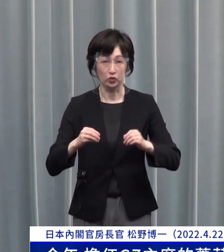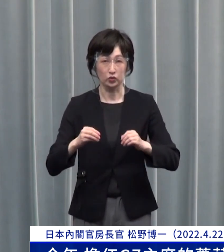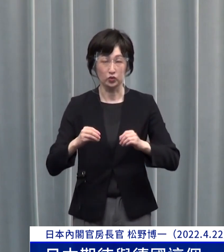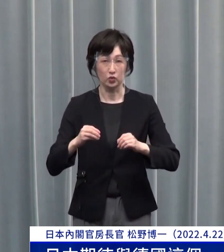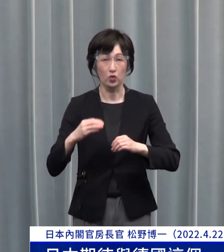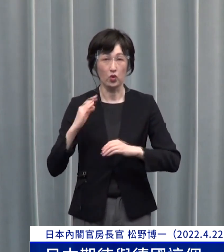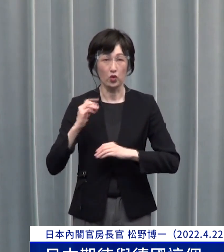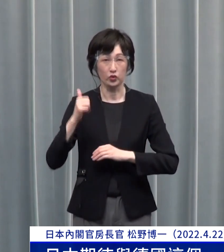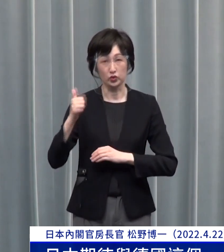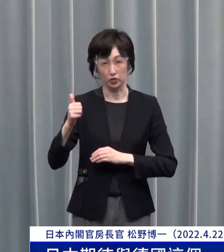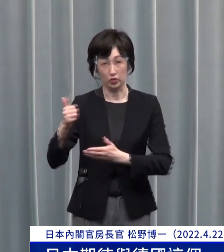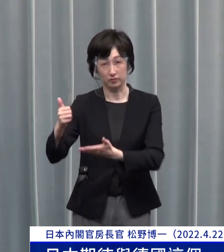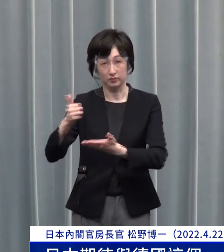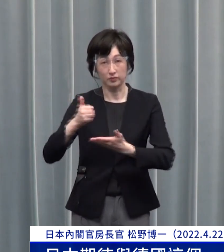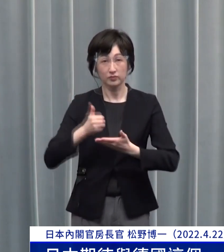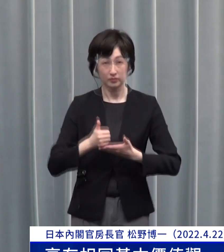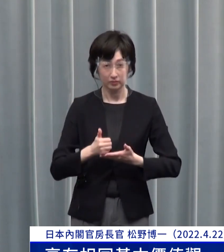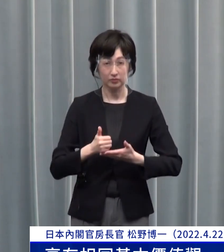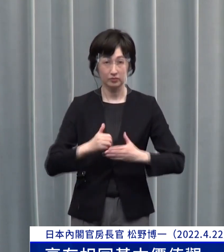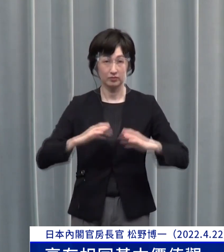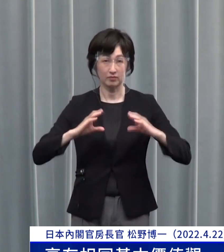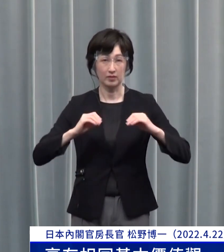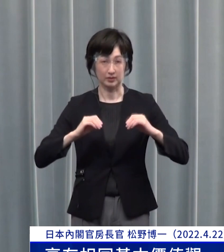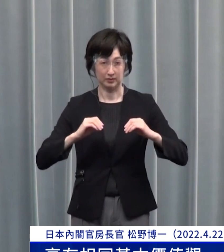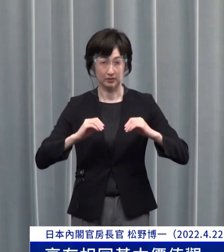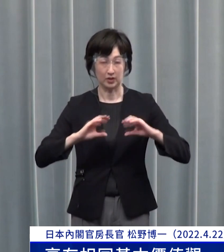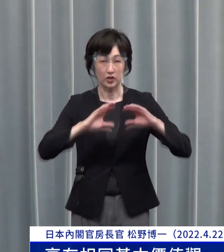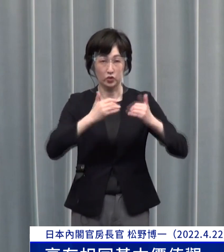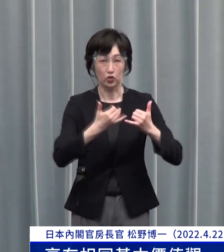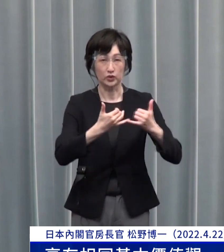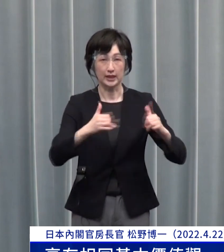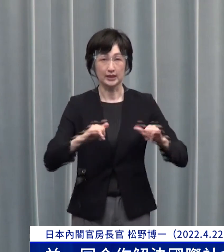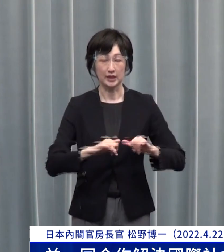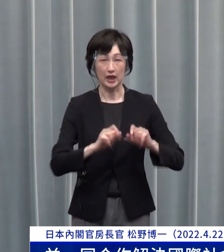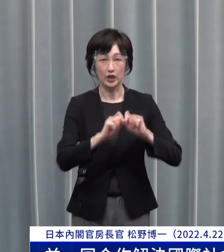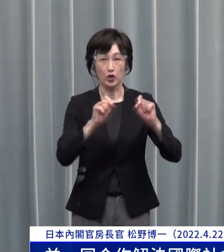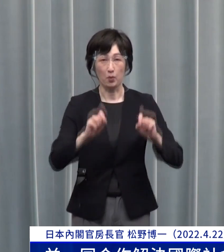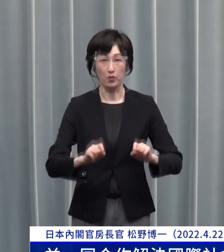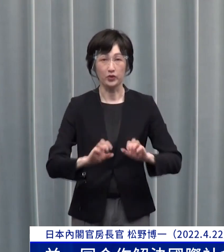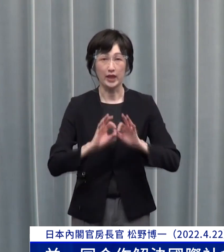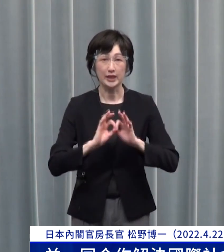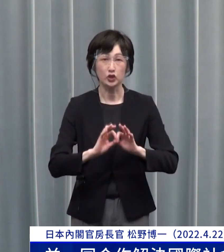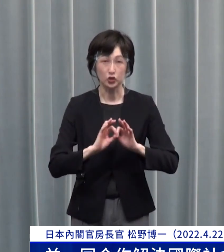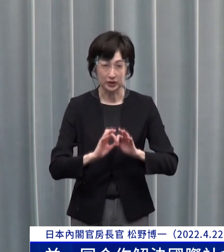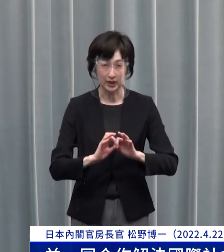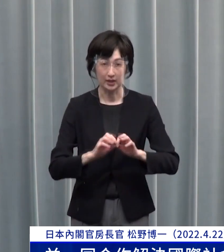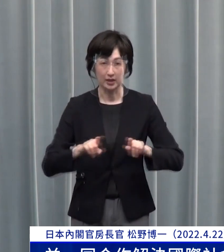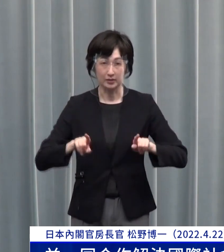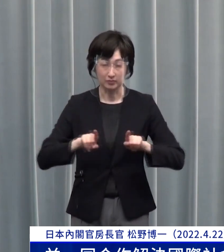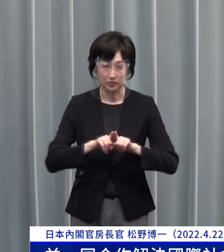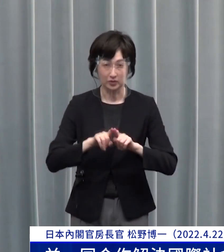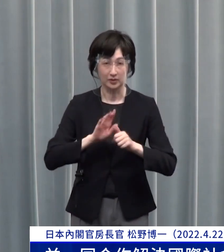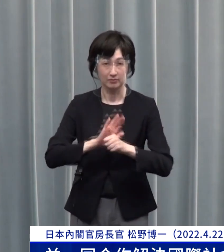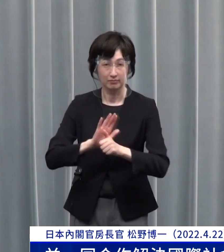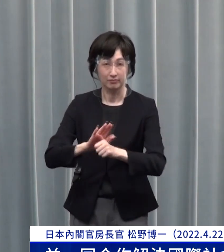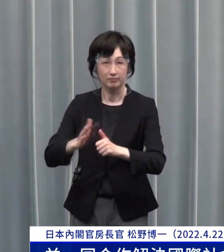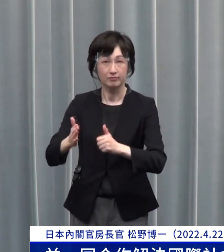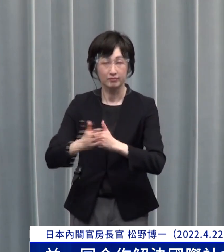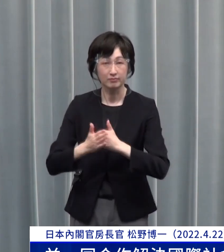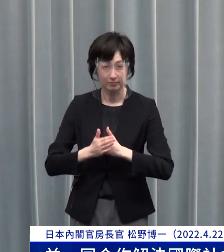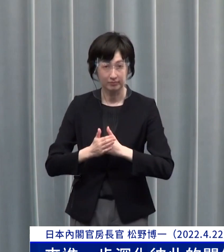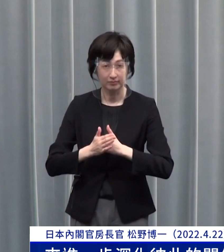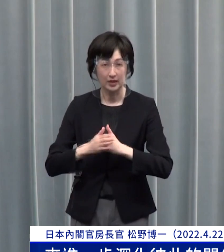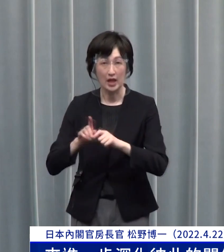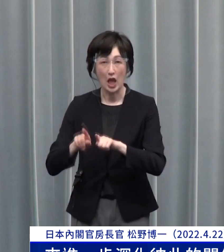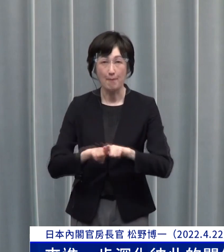じ、基本的価値を共有し、国際社会の問題に対し協調して取り組む重要なパートナーであるドイツの